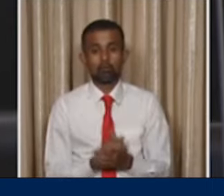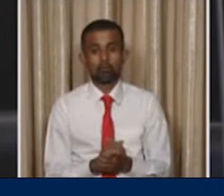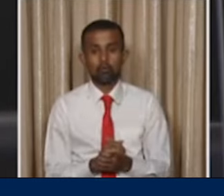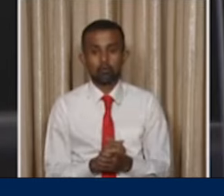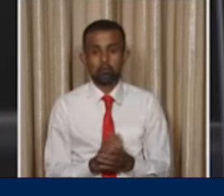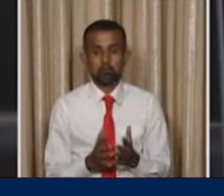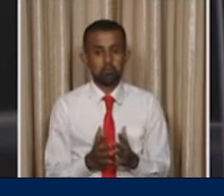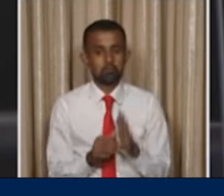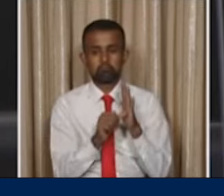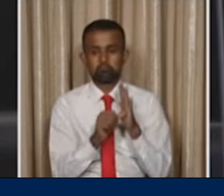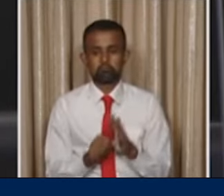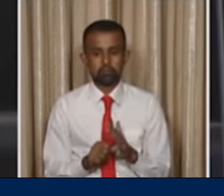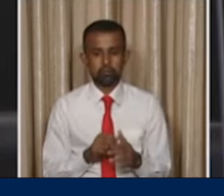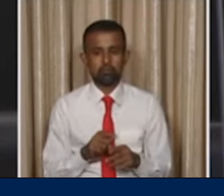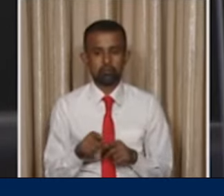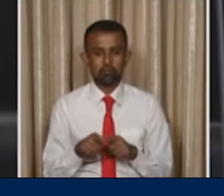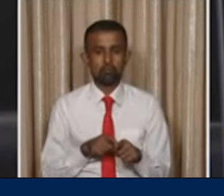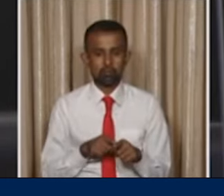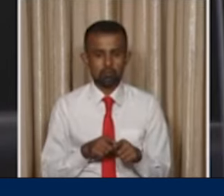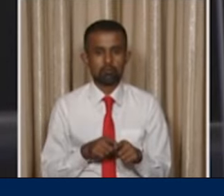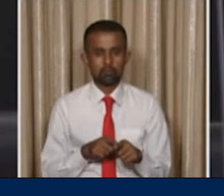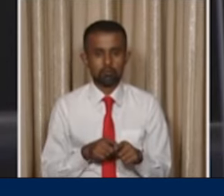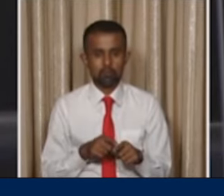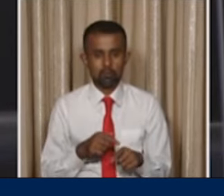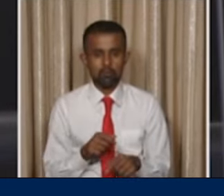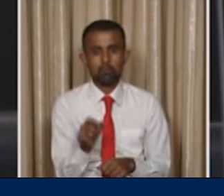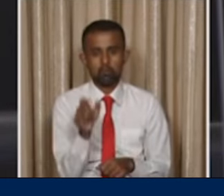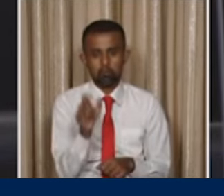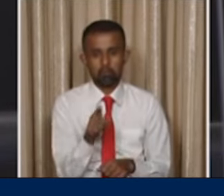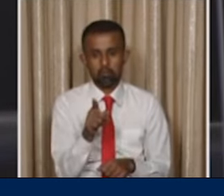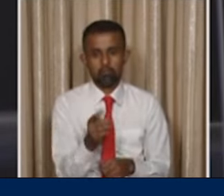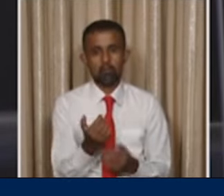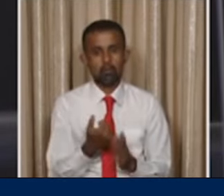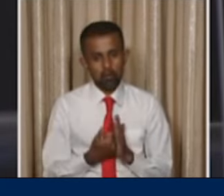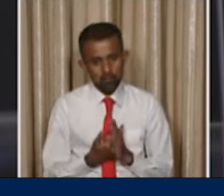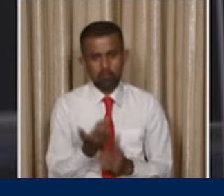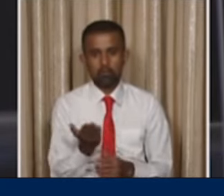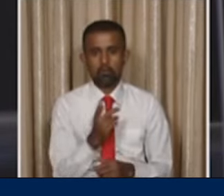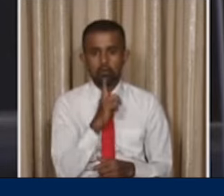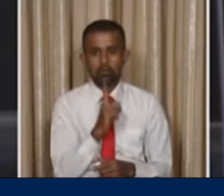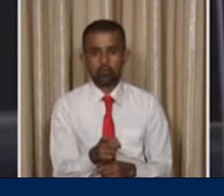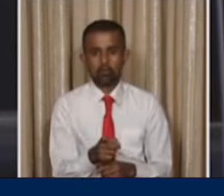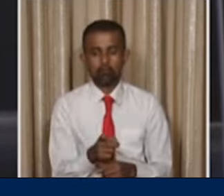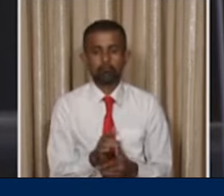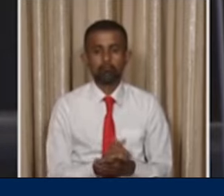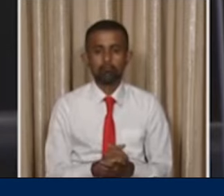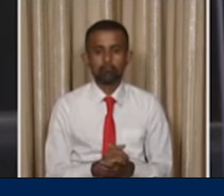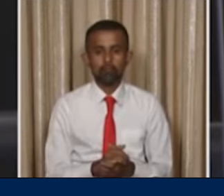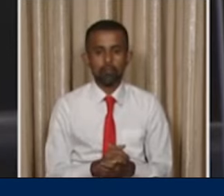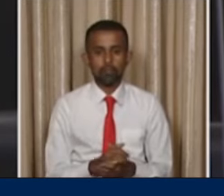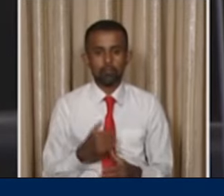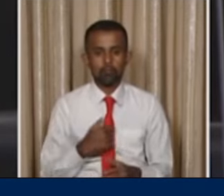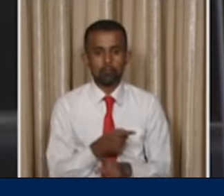ස්වාධීනත්වයට විශාල කැලලක් අනිවාර්යයෙන් නැතිවන බව මම ඔබතුමාට ගෞරවයෙන් සඳහන් කරනවා. ඒ වගේම මම